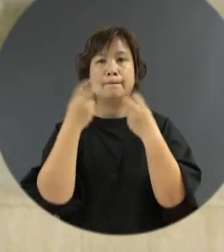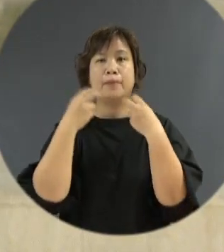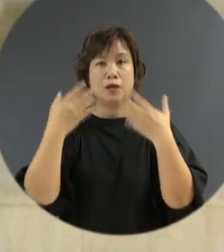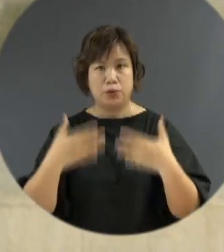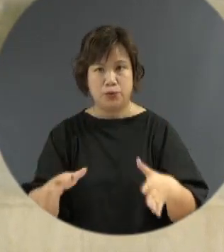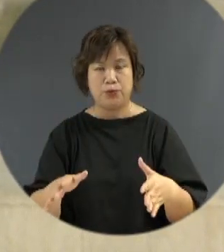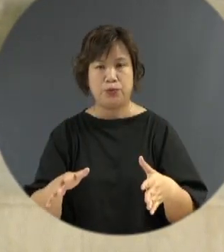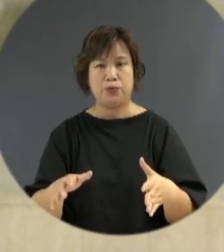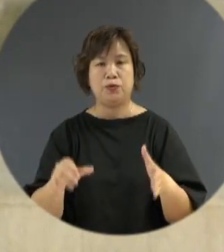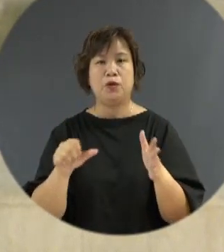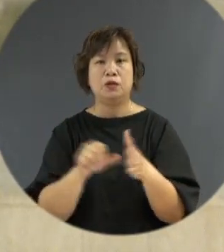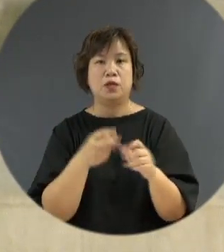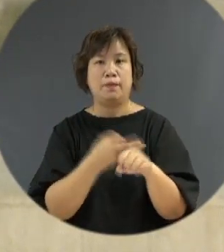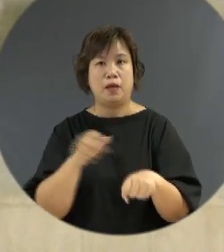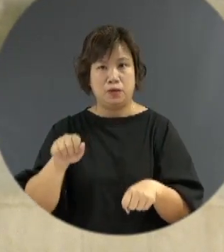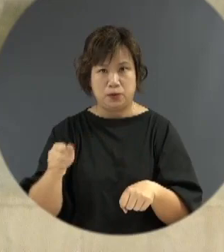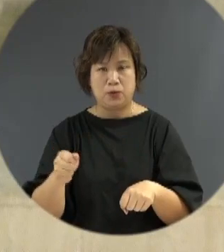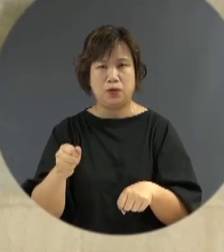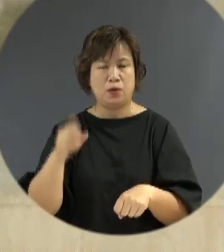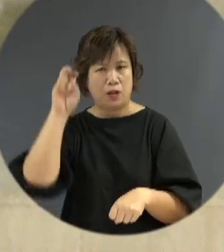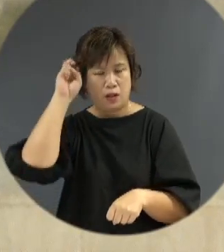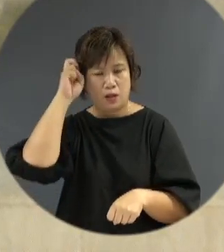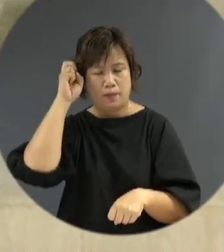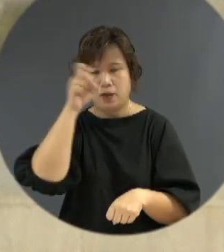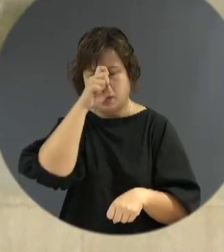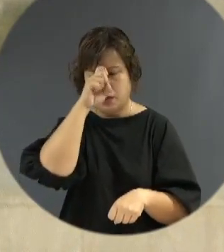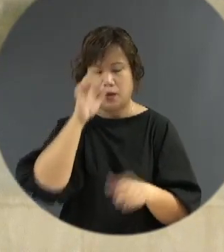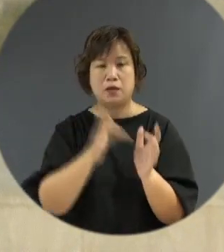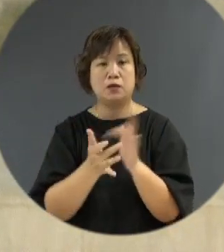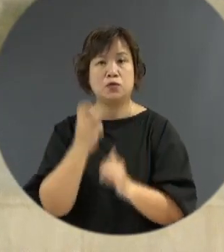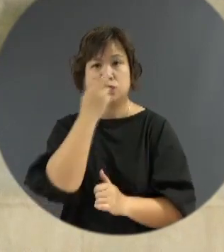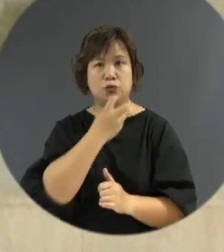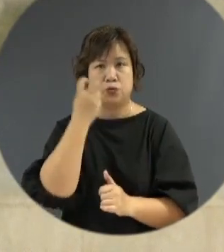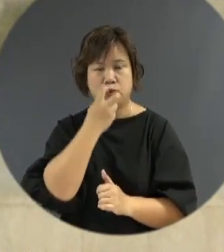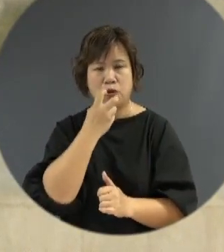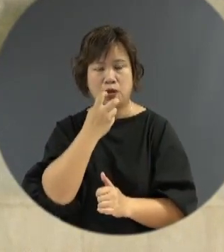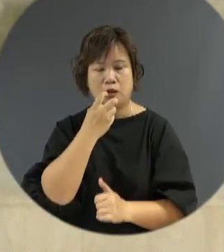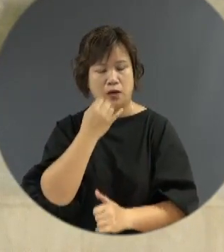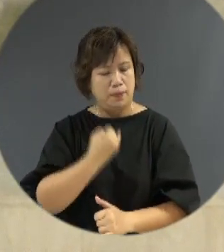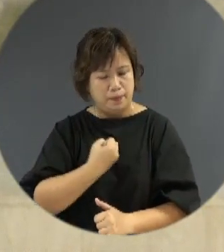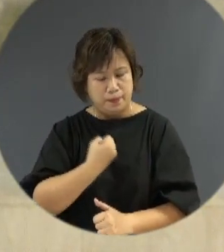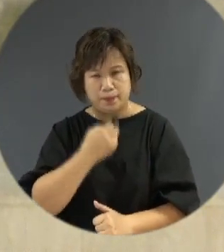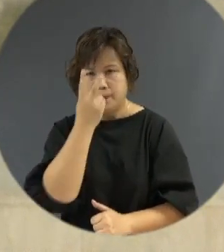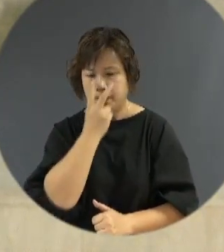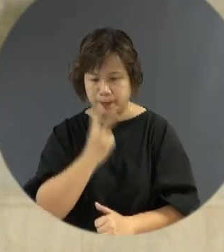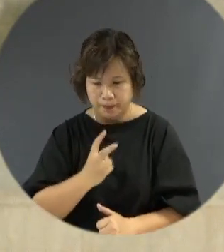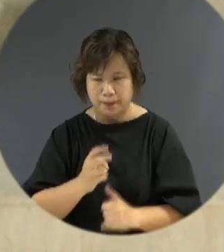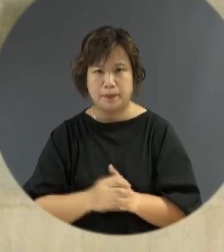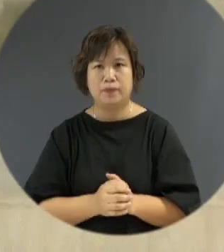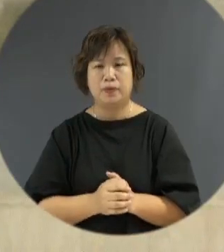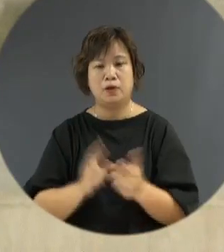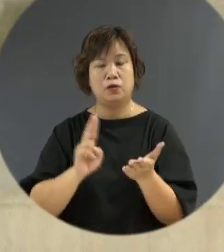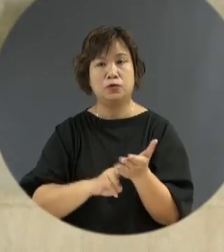禄就想起耶稣所说的说话，忏悔痛哭，有了信仰上的转